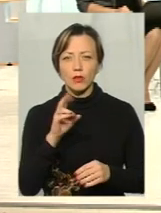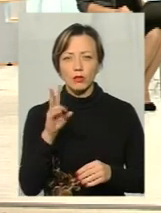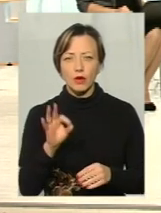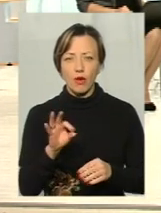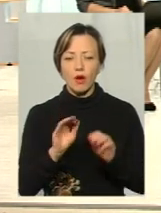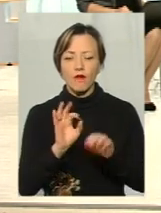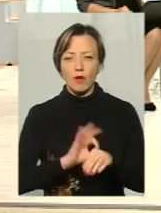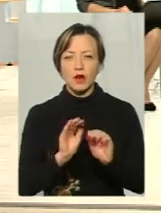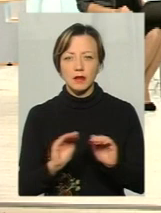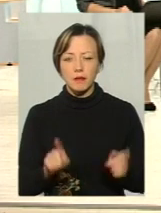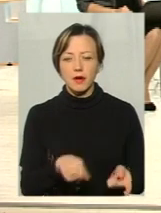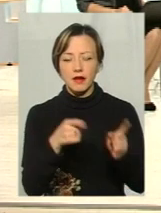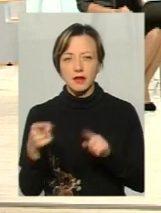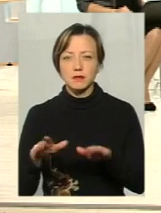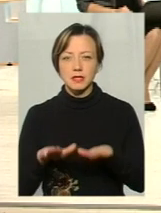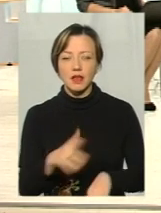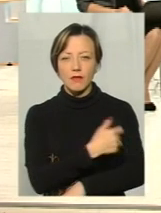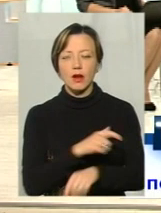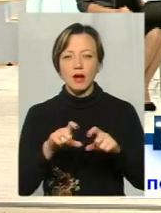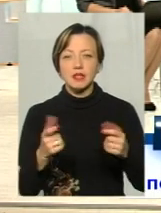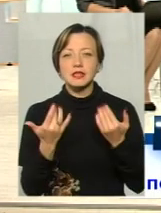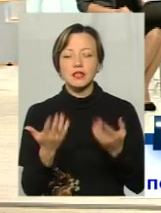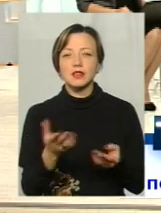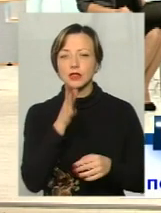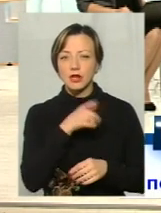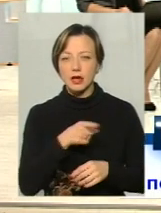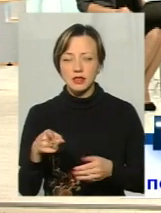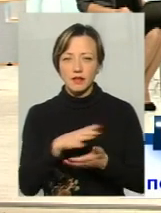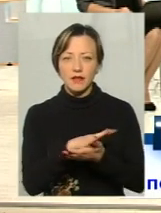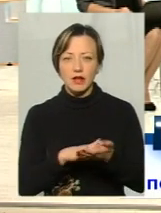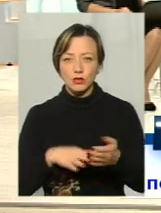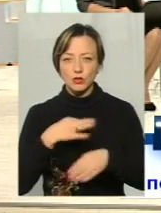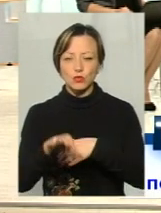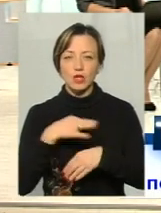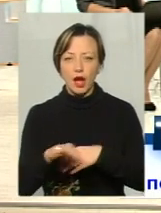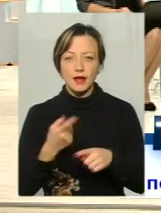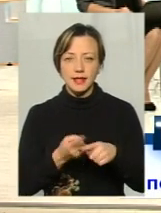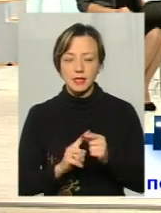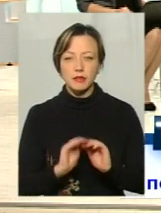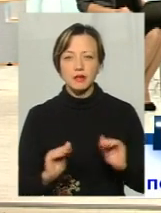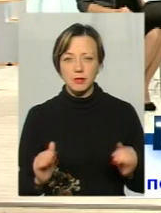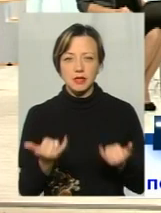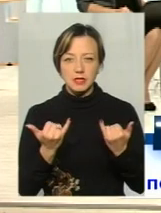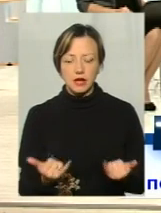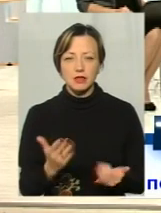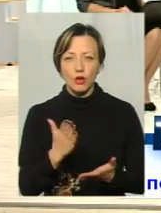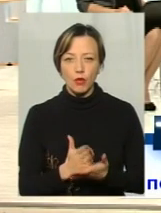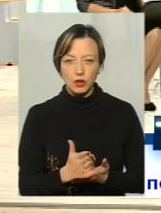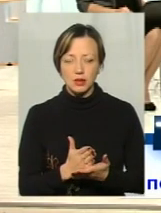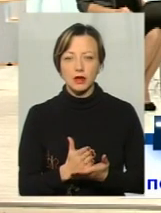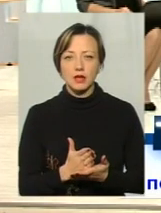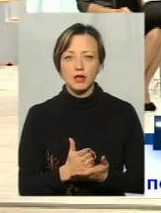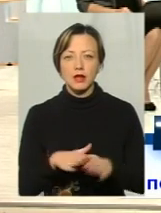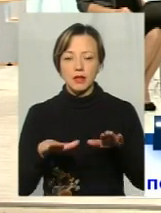місцеву лікарню, і скільки буде часу ще тривати над цими дітками знущання, які вони зараз знаходяться в